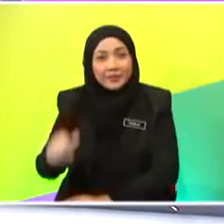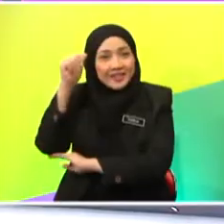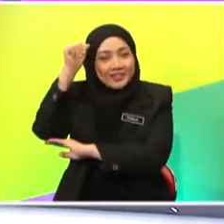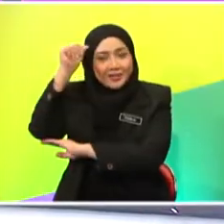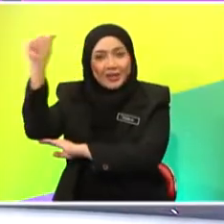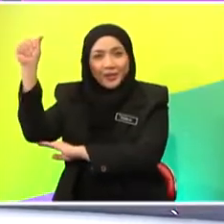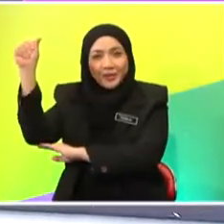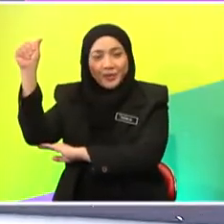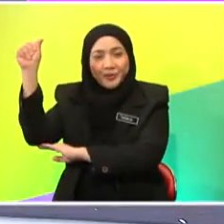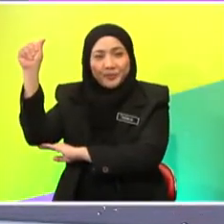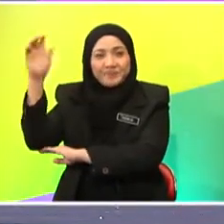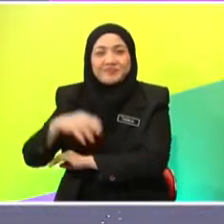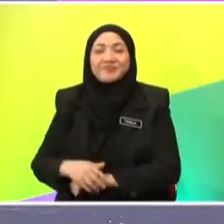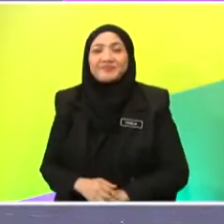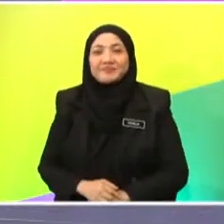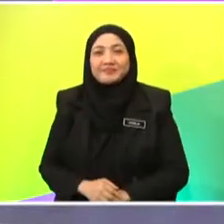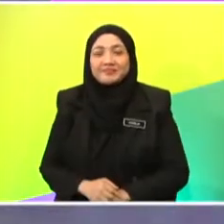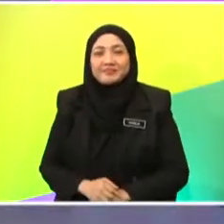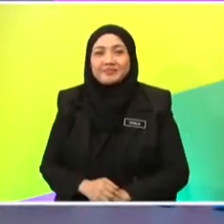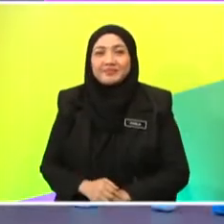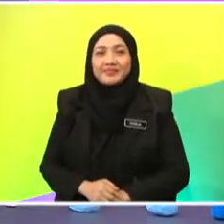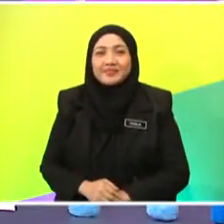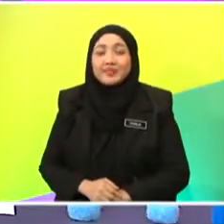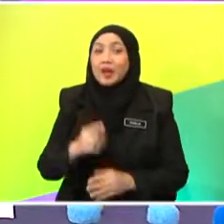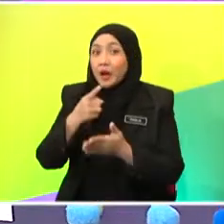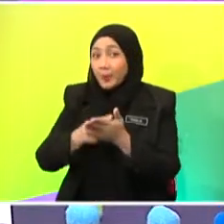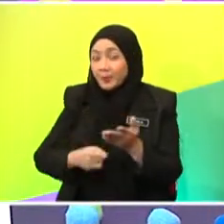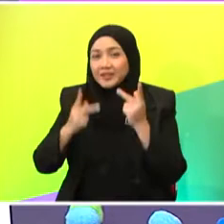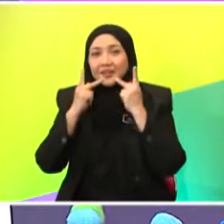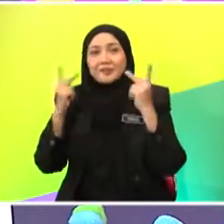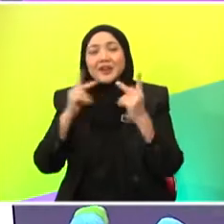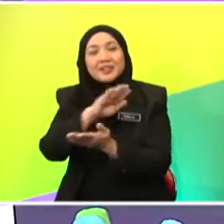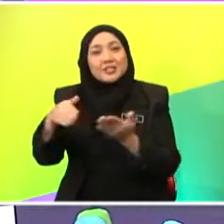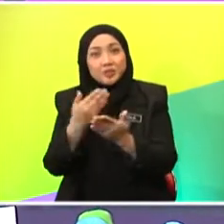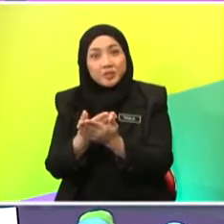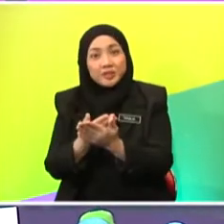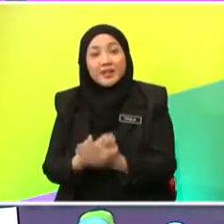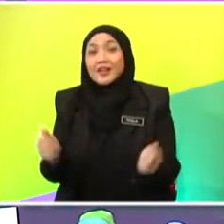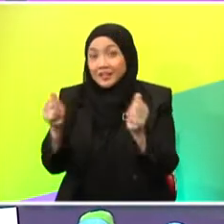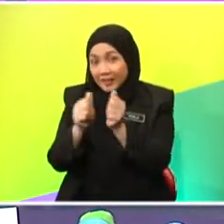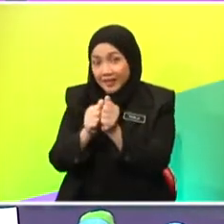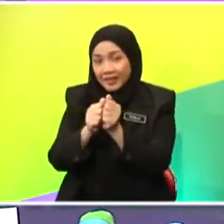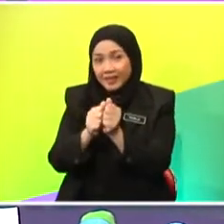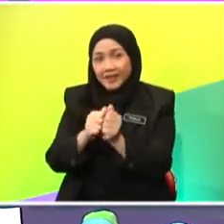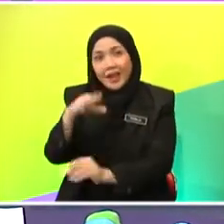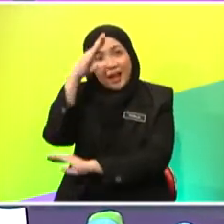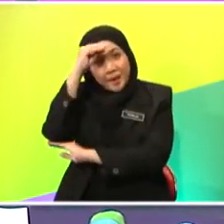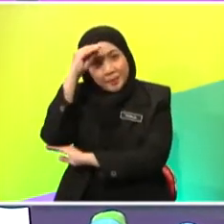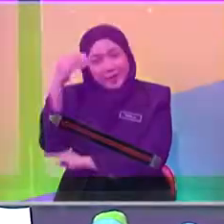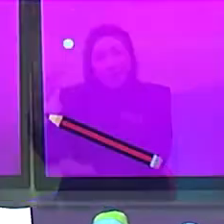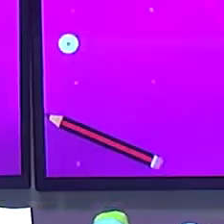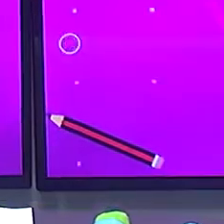assalamualaikum warahmatullahi wabarakatuh Apa kabar semua bersama dengan saya Hai ini Lukman